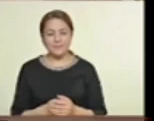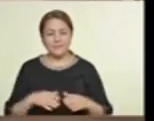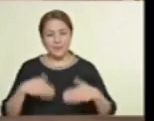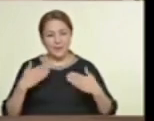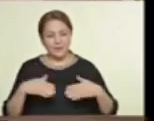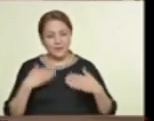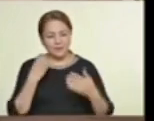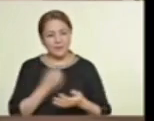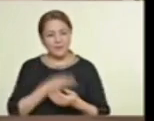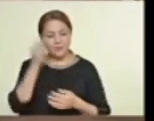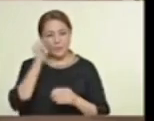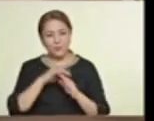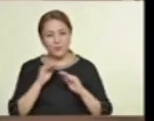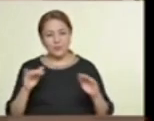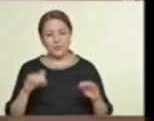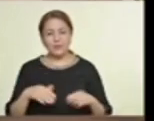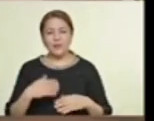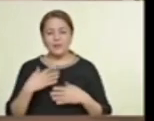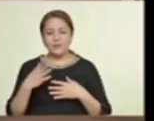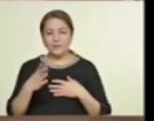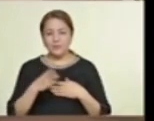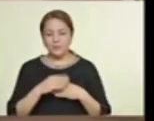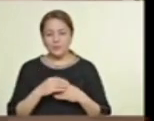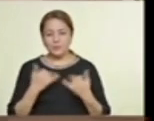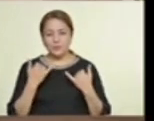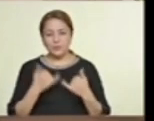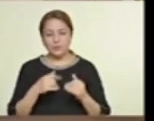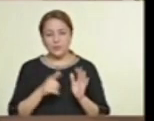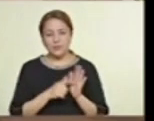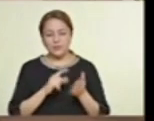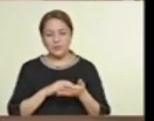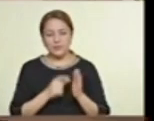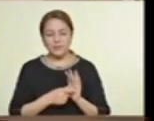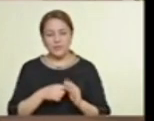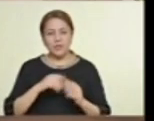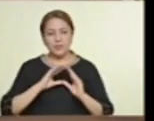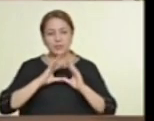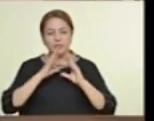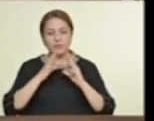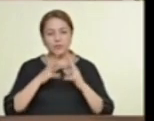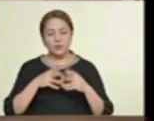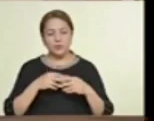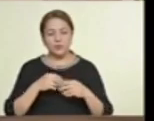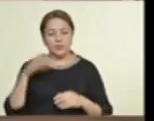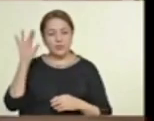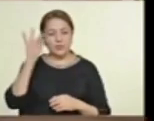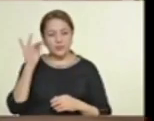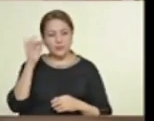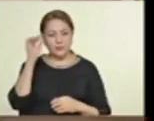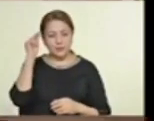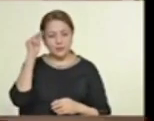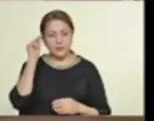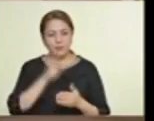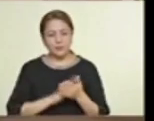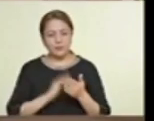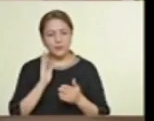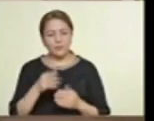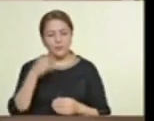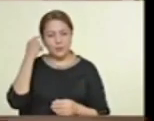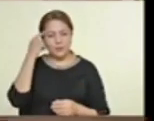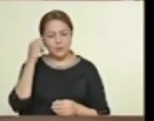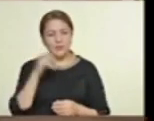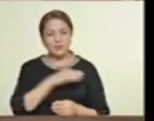Assalomu alaykum aziz o'quvchilar. Mana siz bilan bugun 7-sinf jahon tarixi darslarini davom ettiramiz. O'ylaymanki, siz